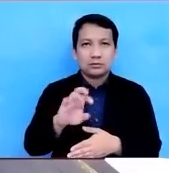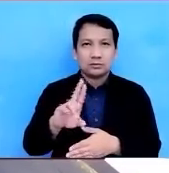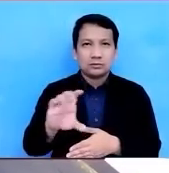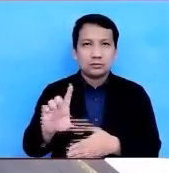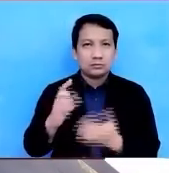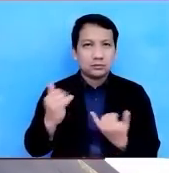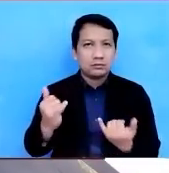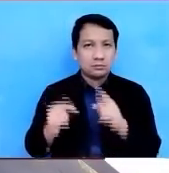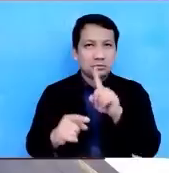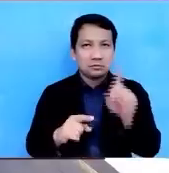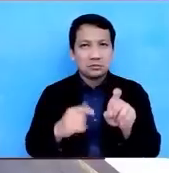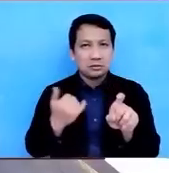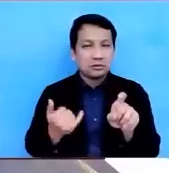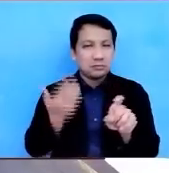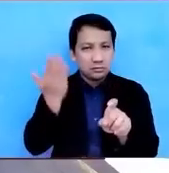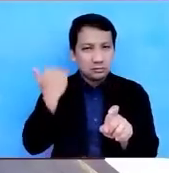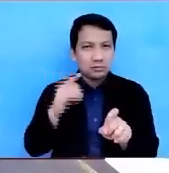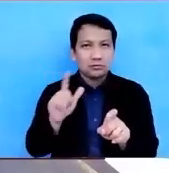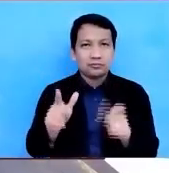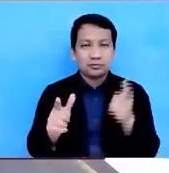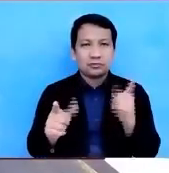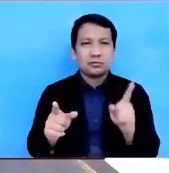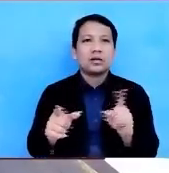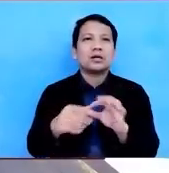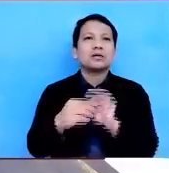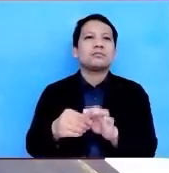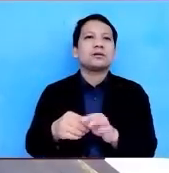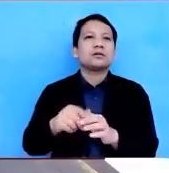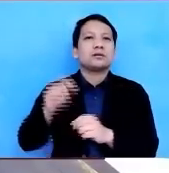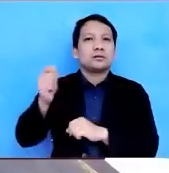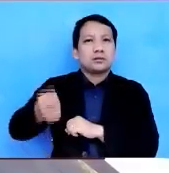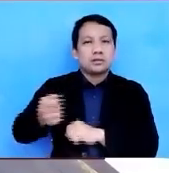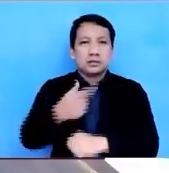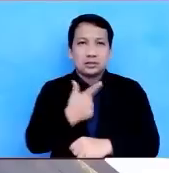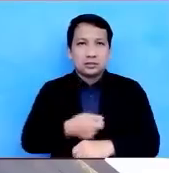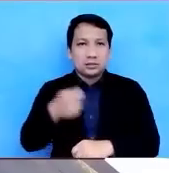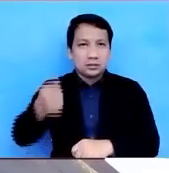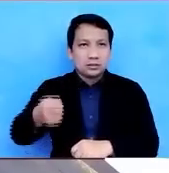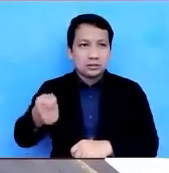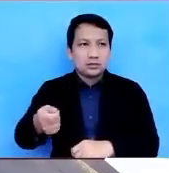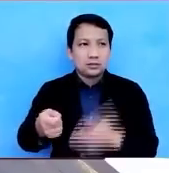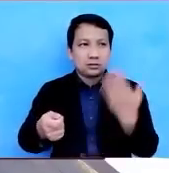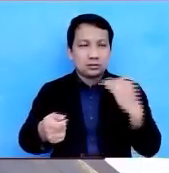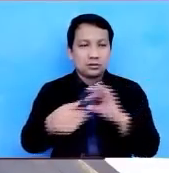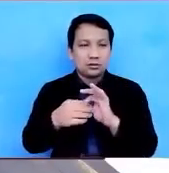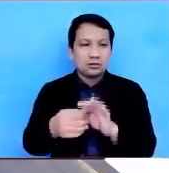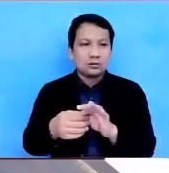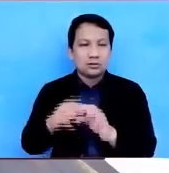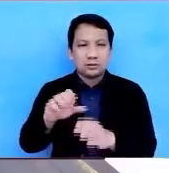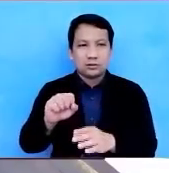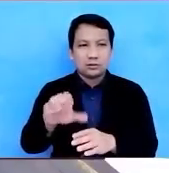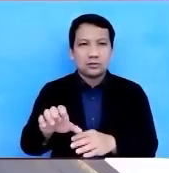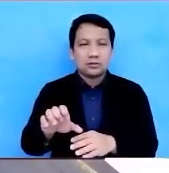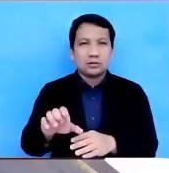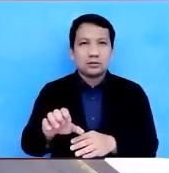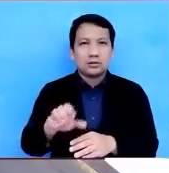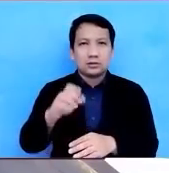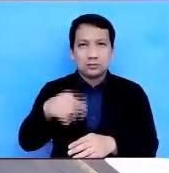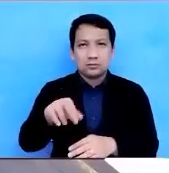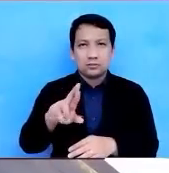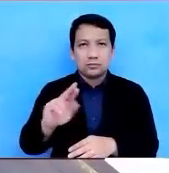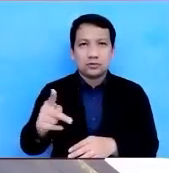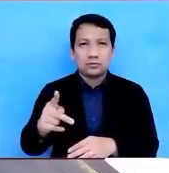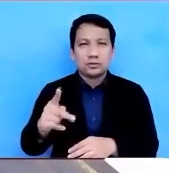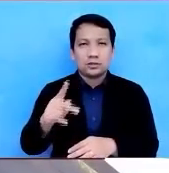ngayon. Taong 2021 naman, hinatulang guilty ng Sandigan Bayan ulit si Napoles sa kaso naman ng pork barrel ni dating Cagayan de